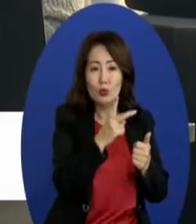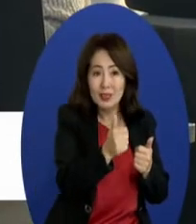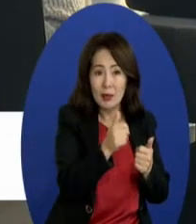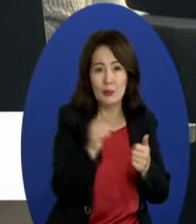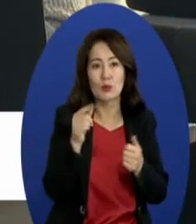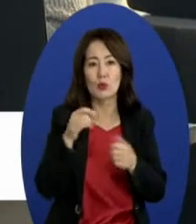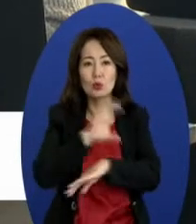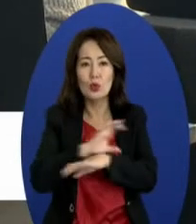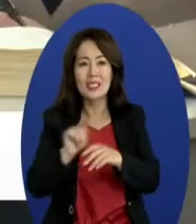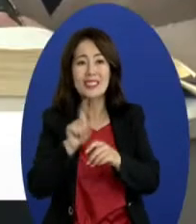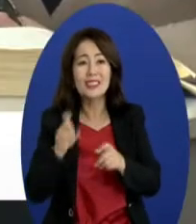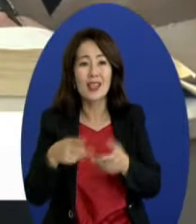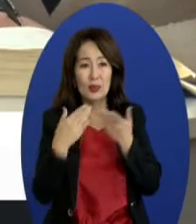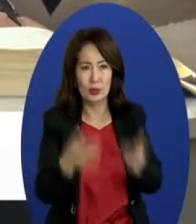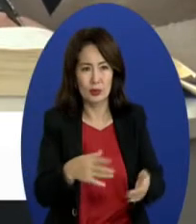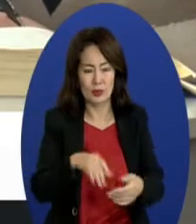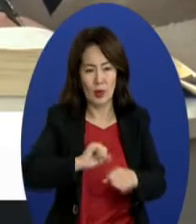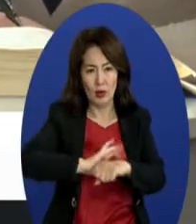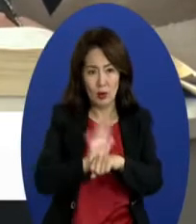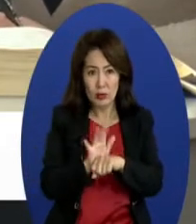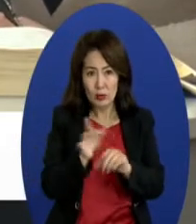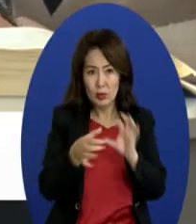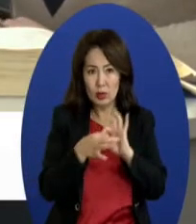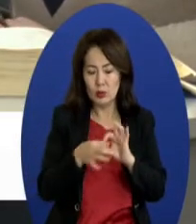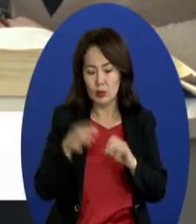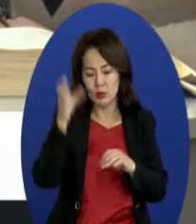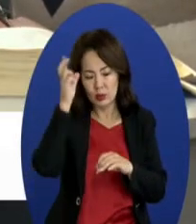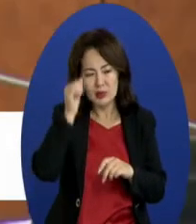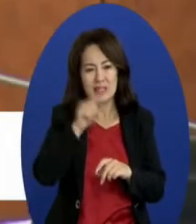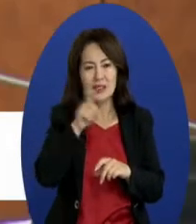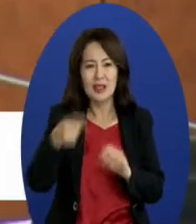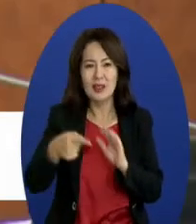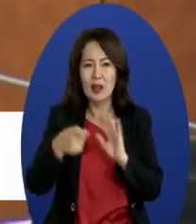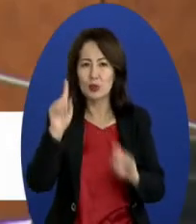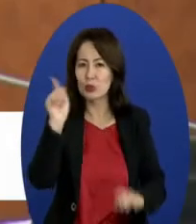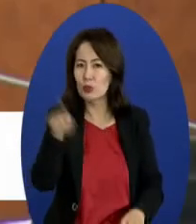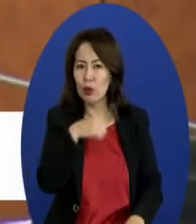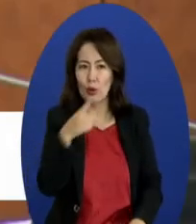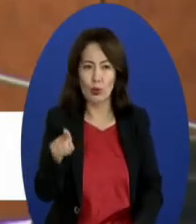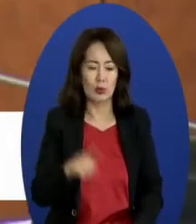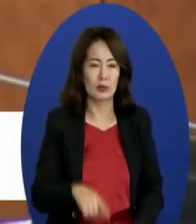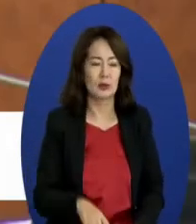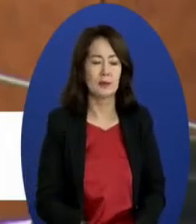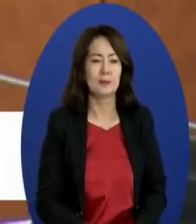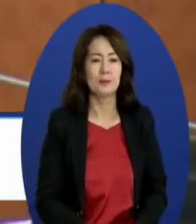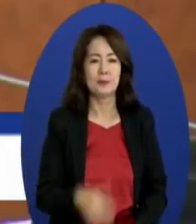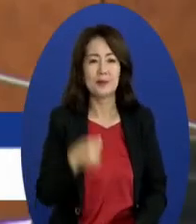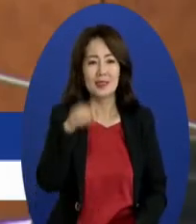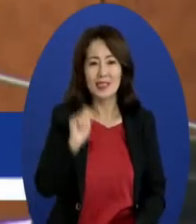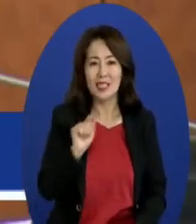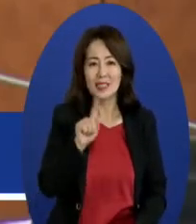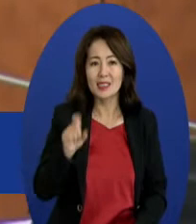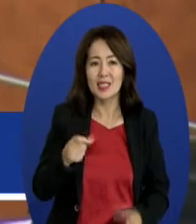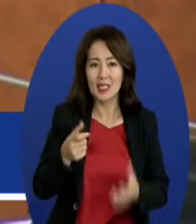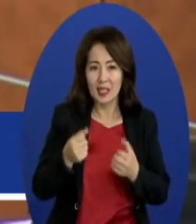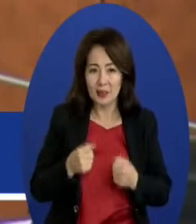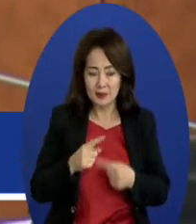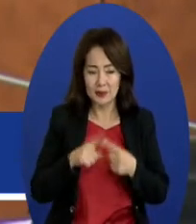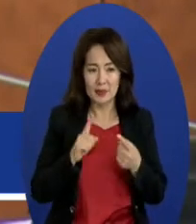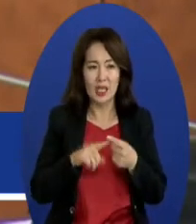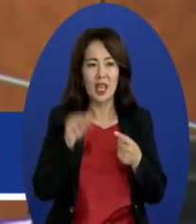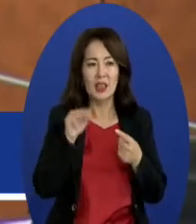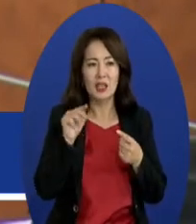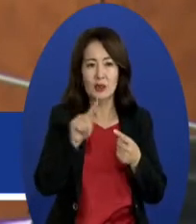Цар тахлын үед боловсролын зээлийг хасаж танаж болохгүйг хэлж байна. Зээл авдаг тийм ээ. Цалингийн зээл, тэтгэврийн зээл